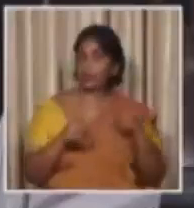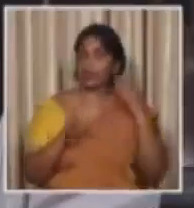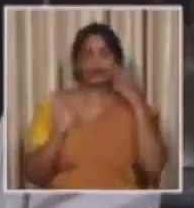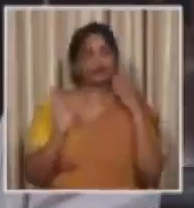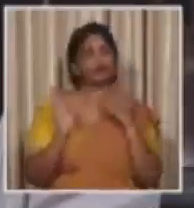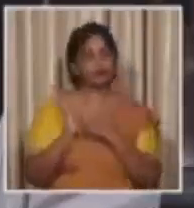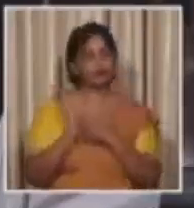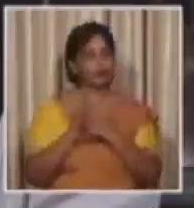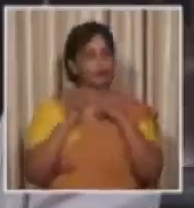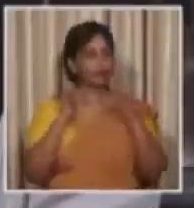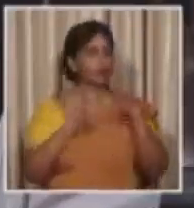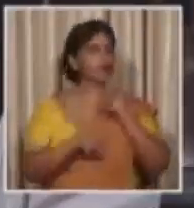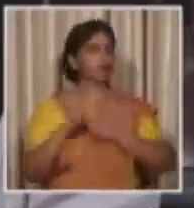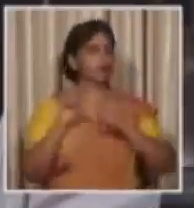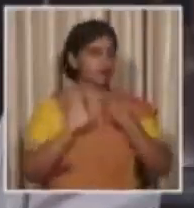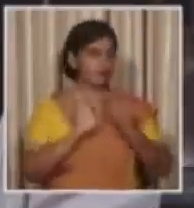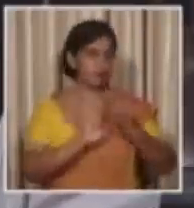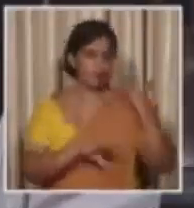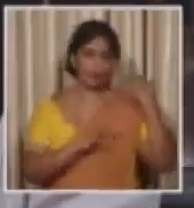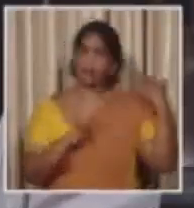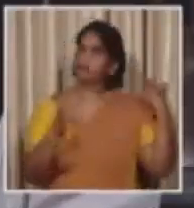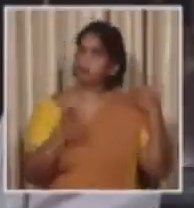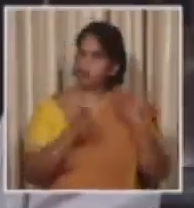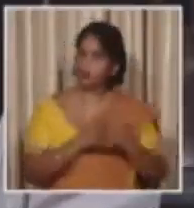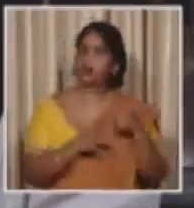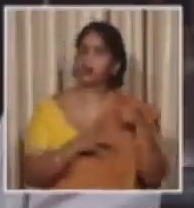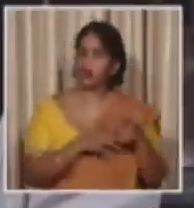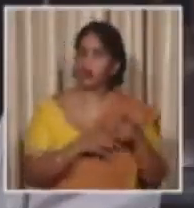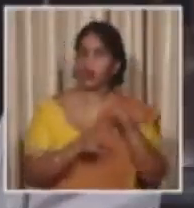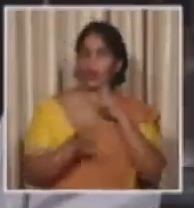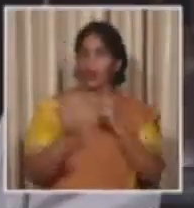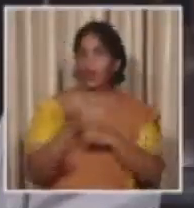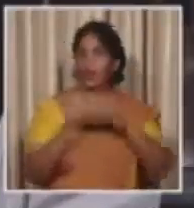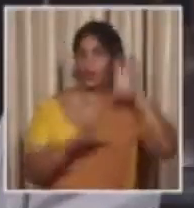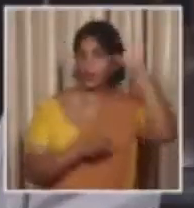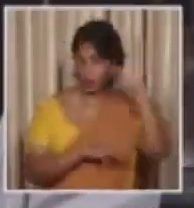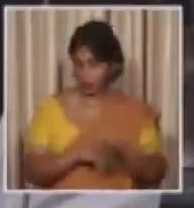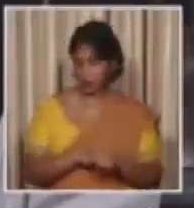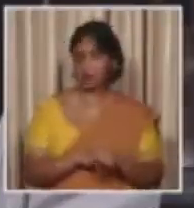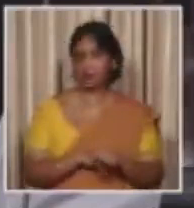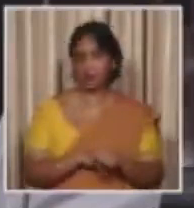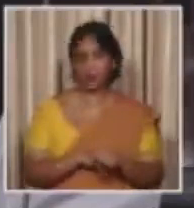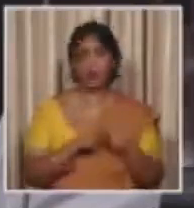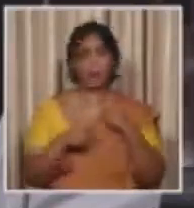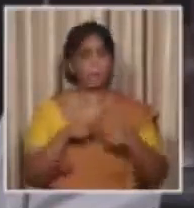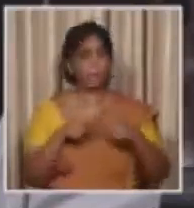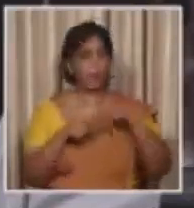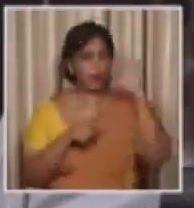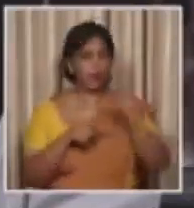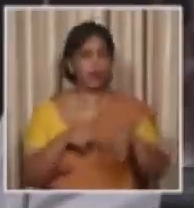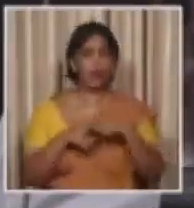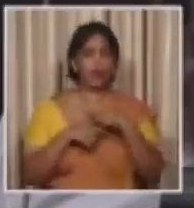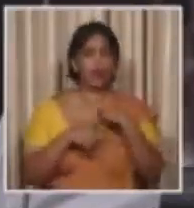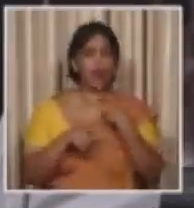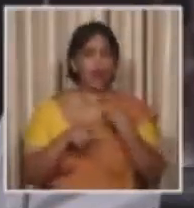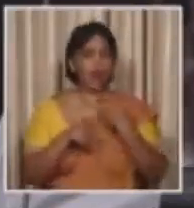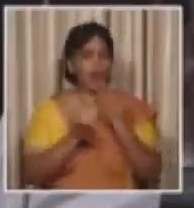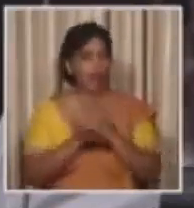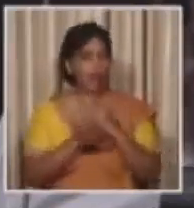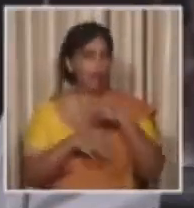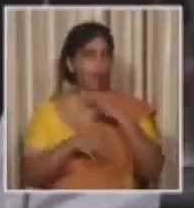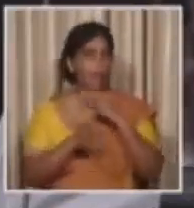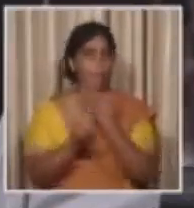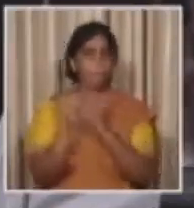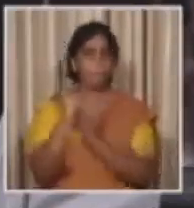සම්බන්ධව බොහෝ කතා බහක් පසුගිය කාලේ පුරාවට තිබුණා. මේ එළවලු රටින් ගේනවා කියලා. බතල ගේනවා, කිරියල ගේනවා, මඤ්ඤොක්ක ගේනවා